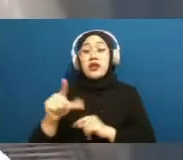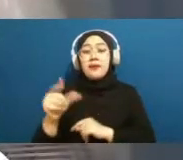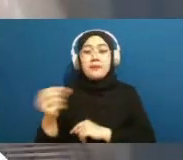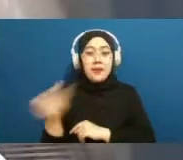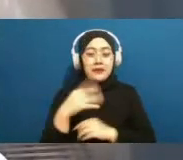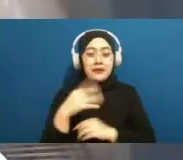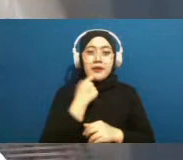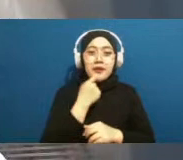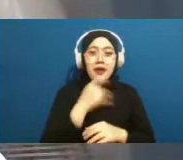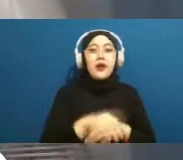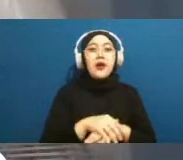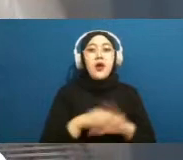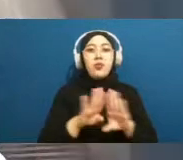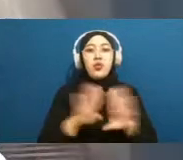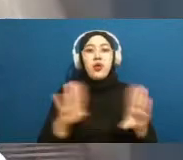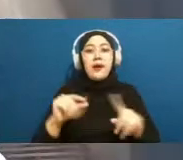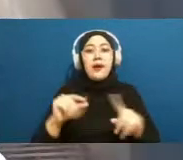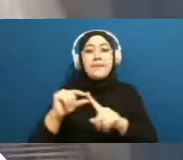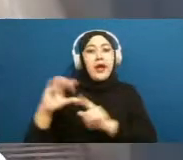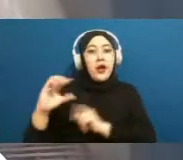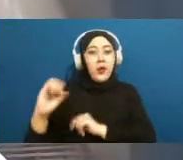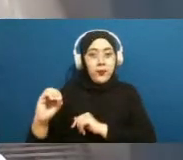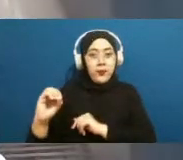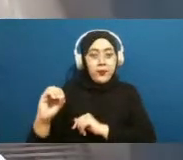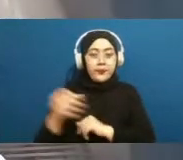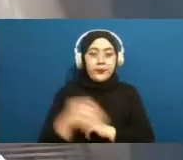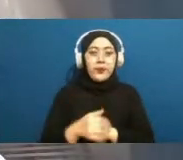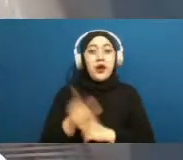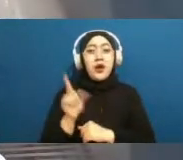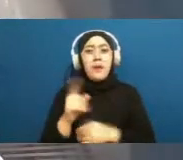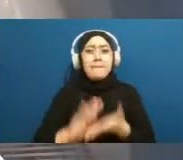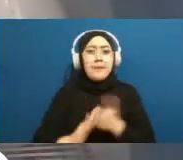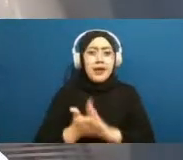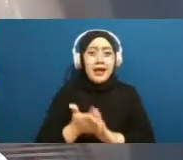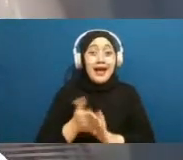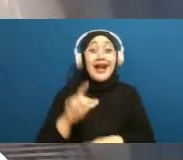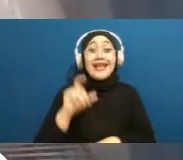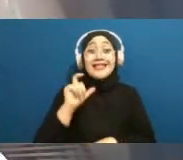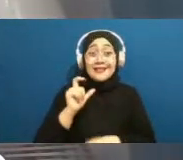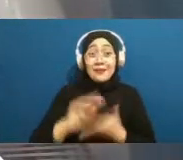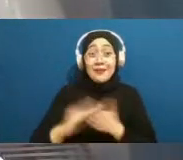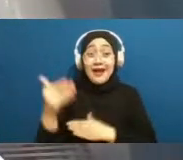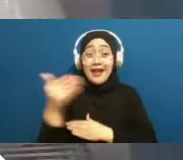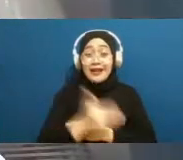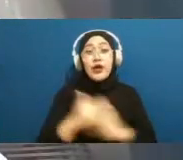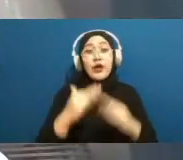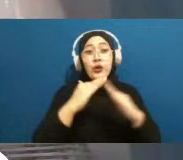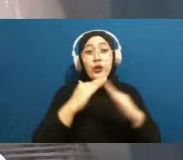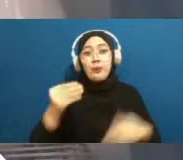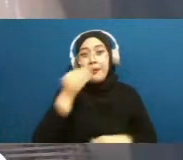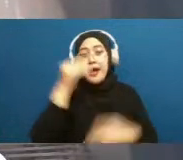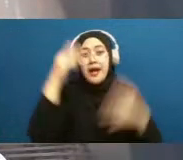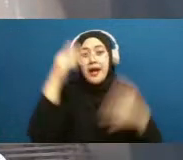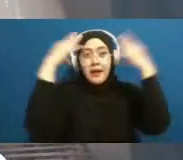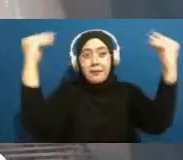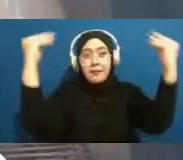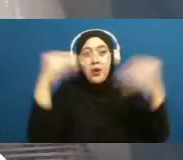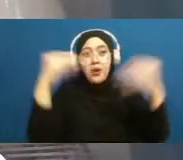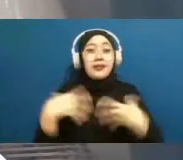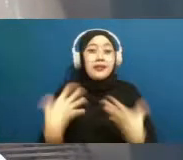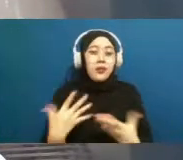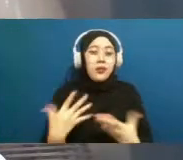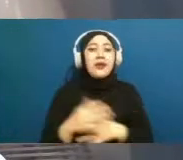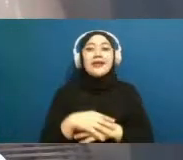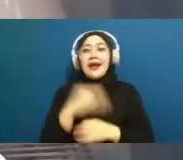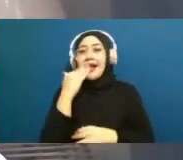open PO. Jadi kan kita ini kalau pernah, kalau Caca mungkin pernah ke rumah makan Padang atau di nasi kapau langganan sendiri, itu kan